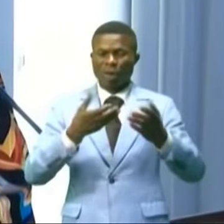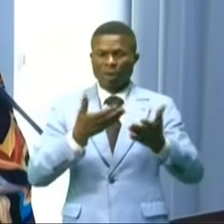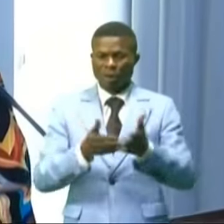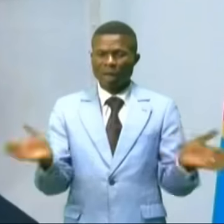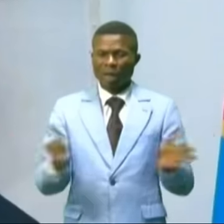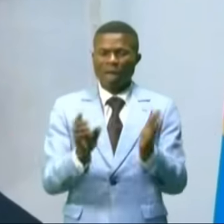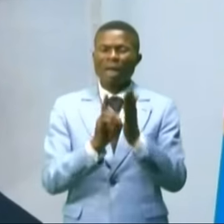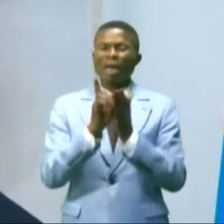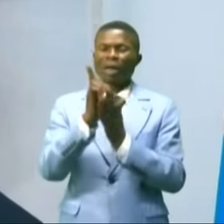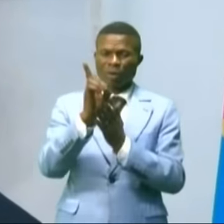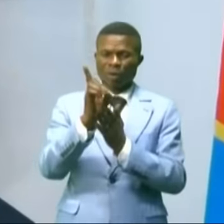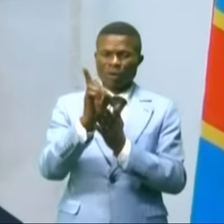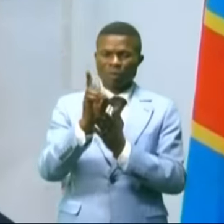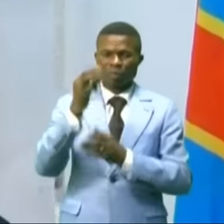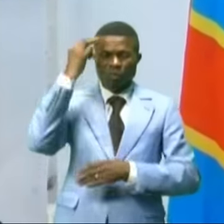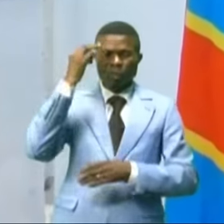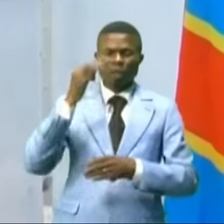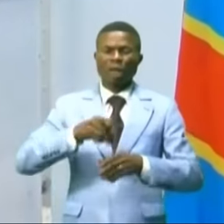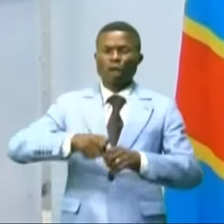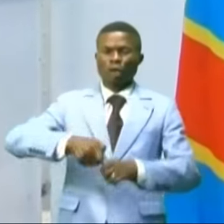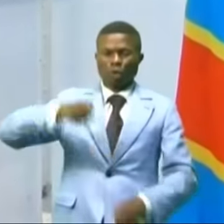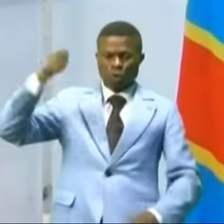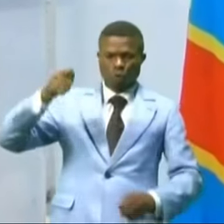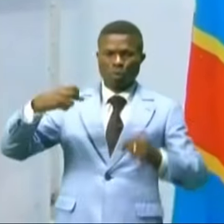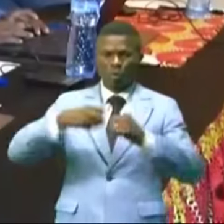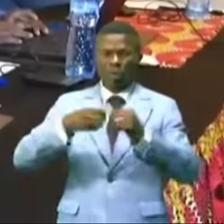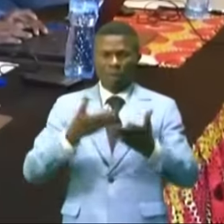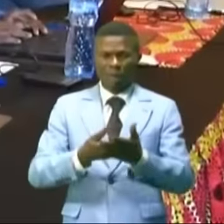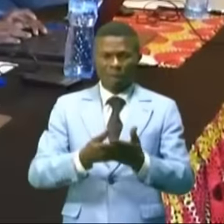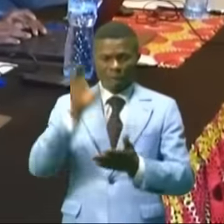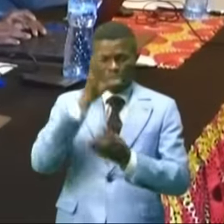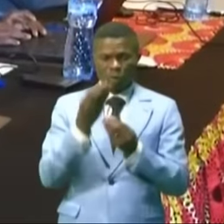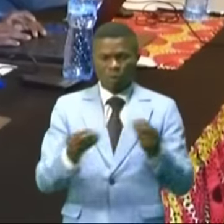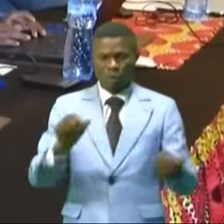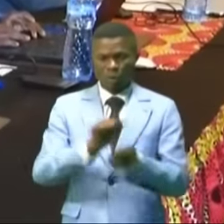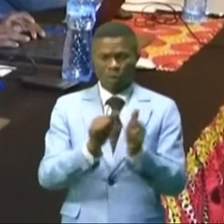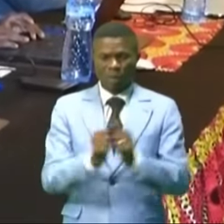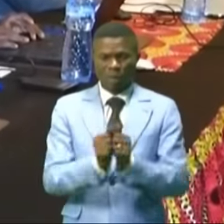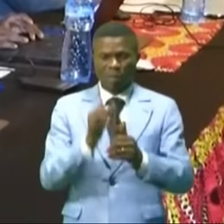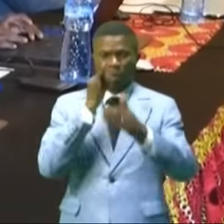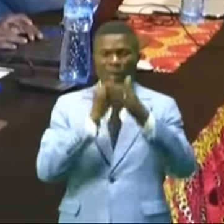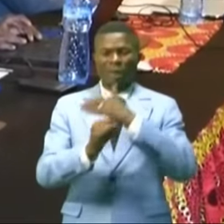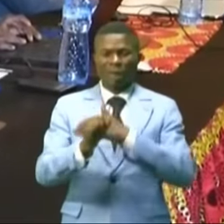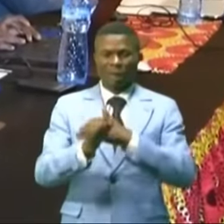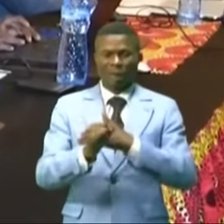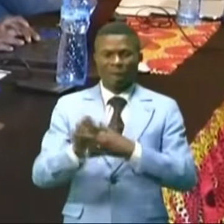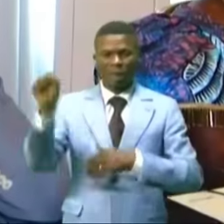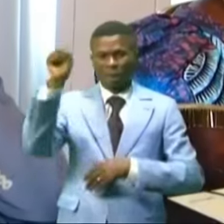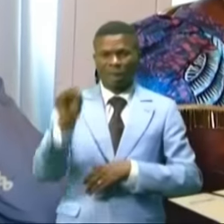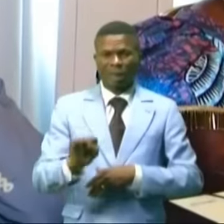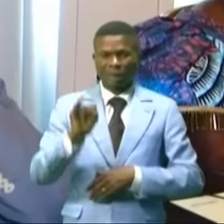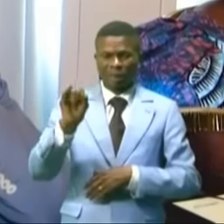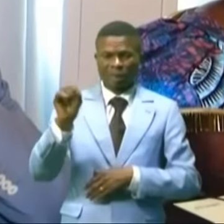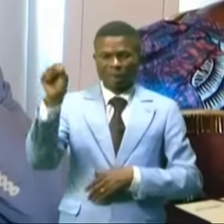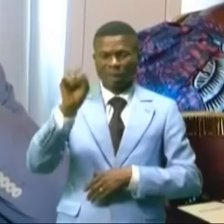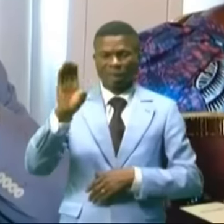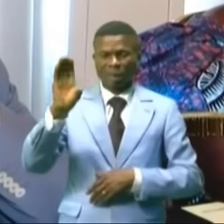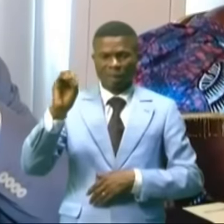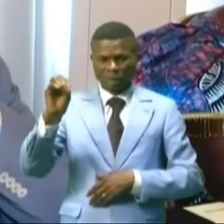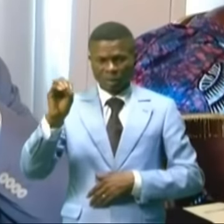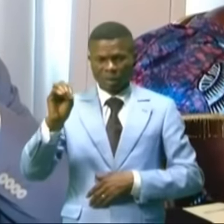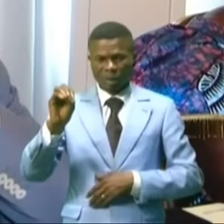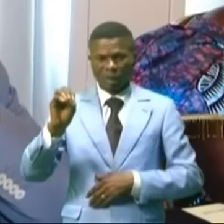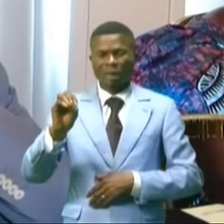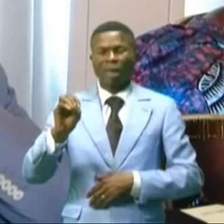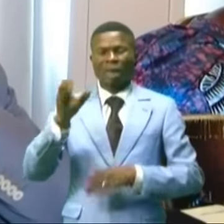le développement des mini-centrales hydroélectriques. Pour relever les défis de l'intégration, la CICOS épouse la vision 2025